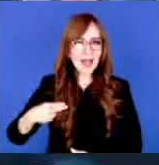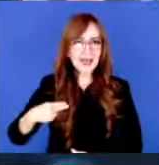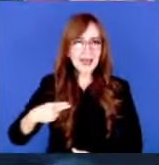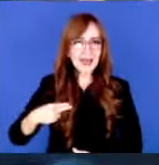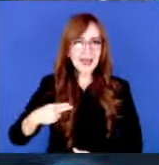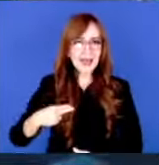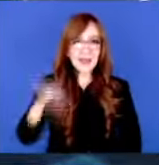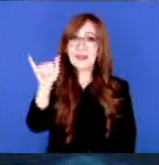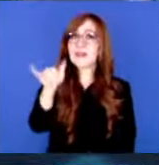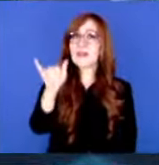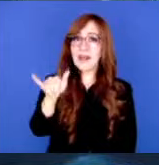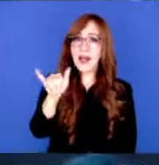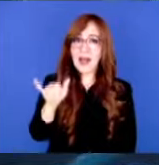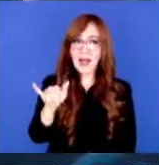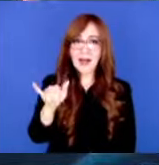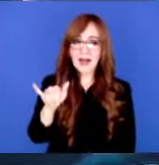Ya,